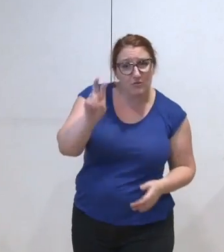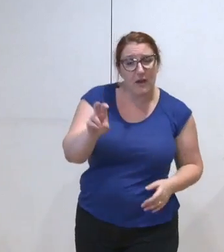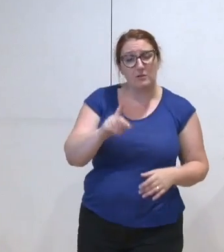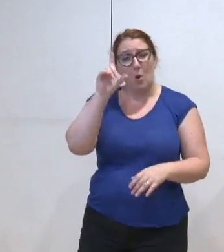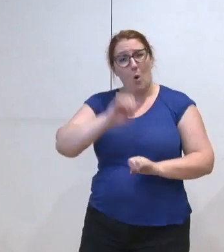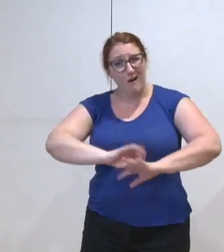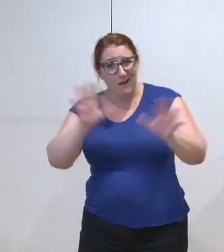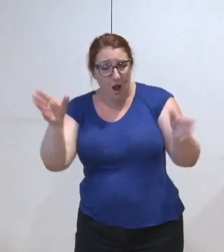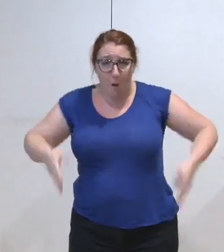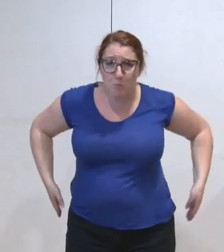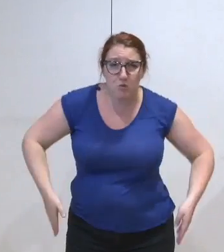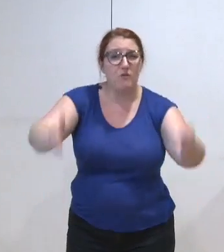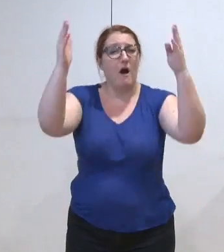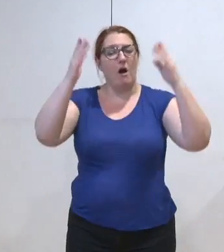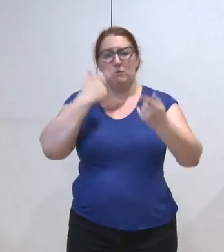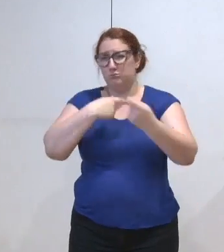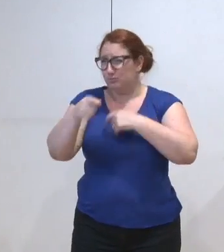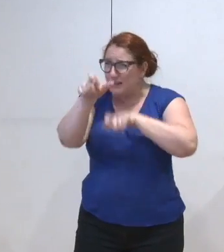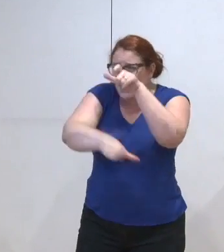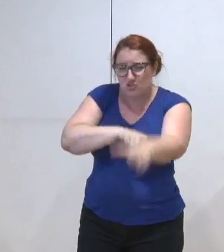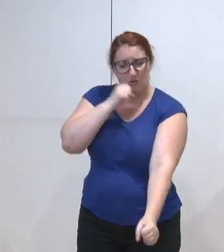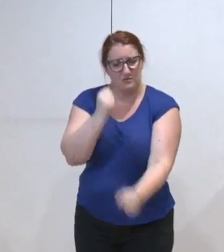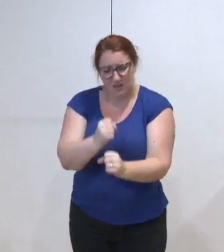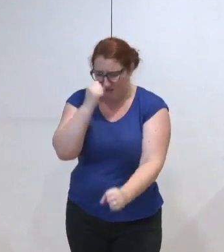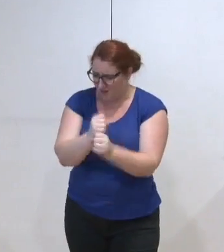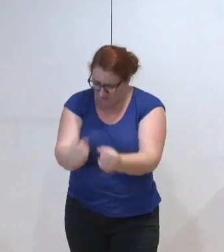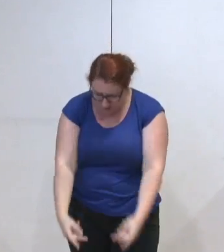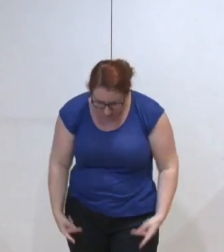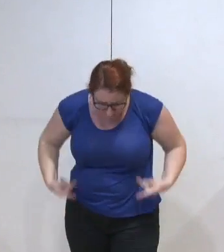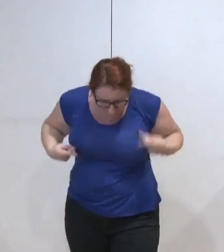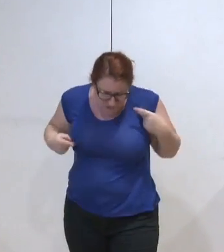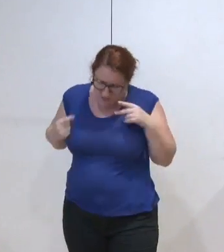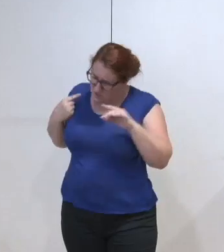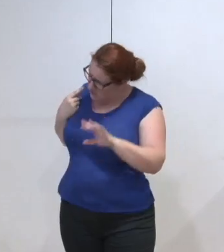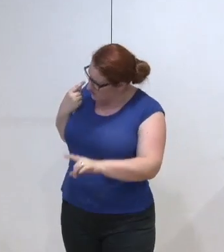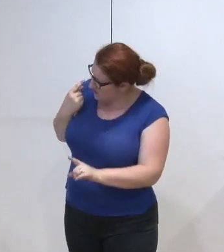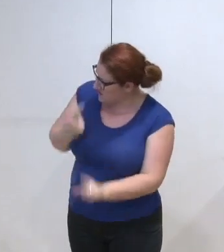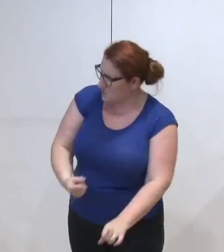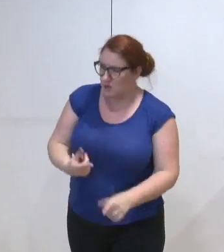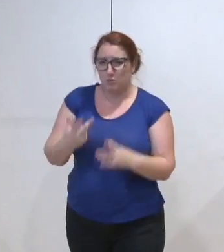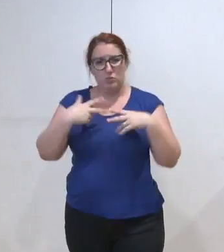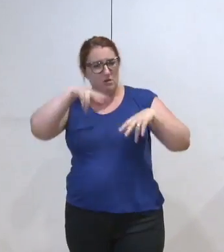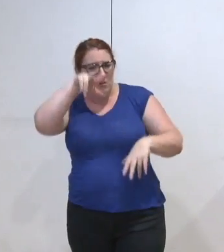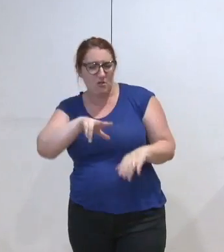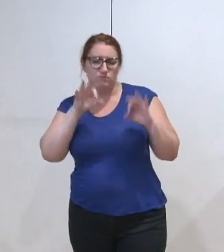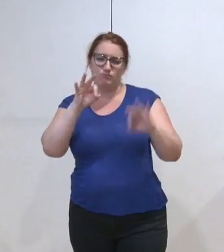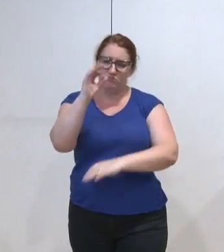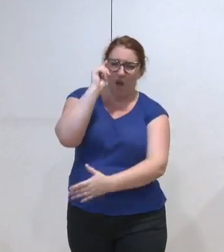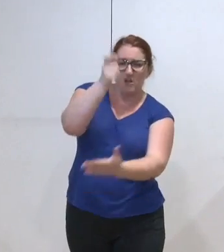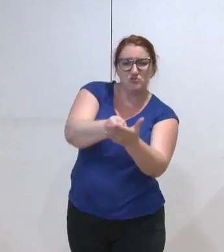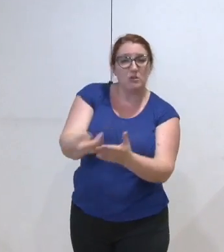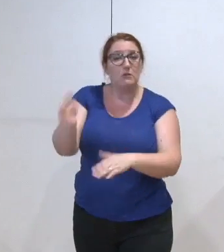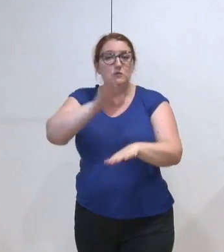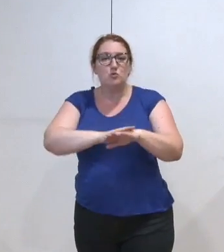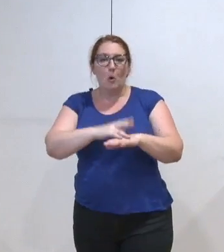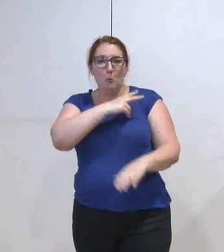boulevards des gens qui ont travaillé toute leur vie pour s'acheter un logement correct voi brusquement leurs biens se dévaloriser